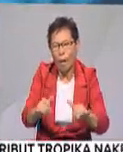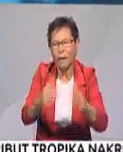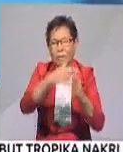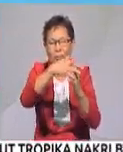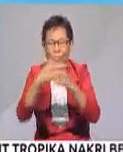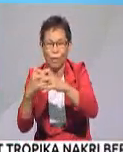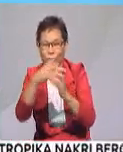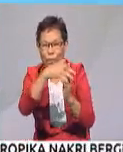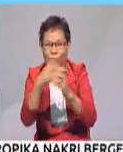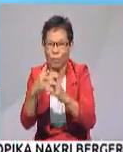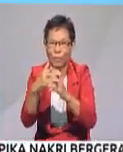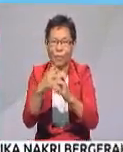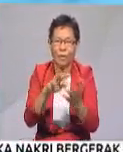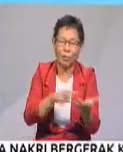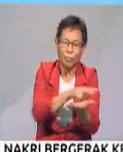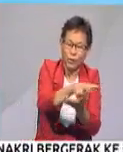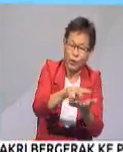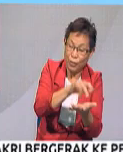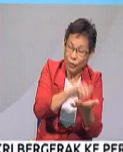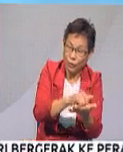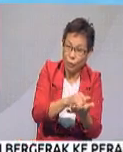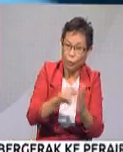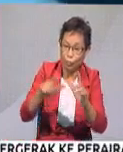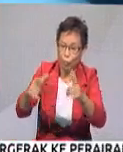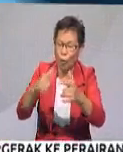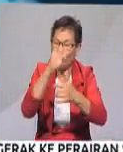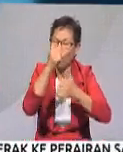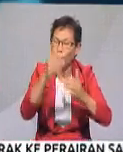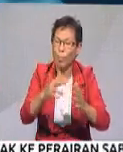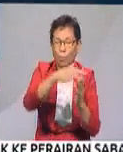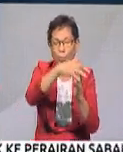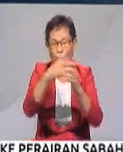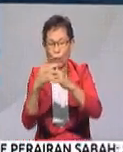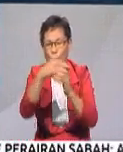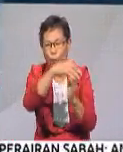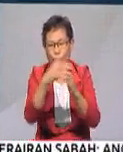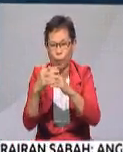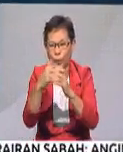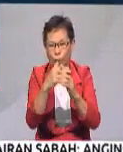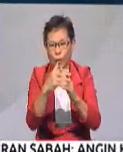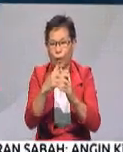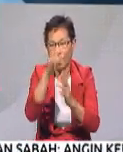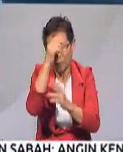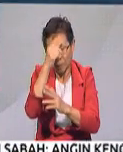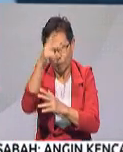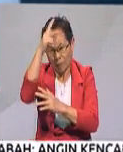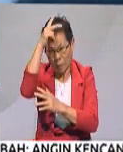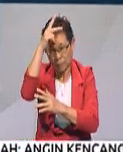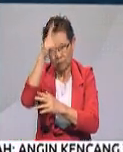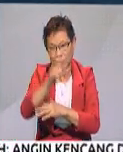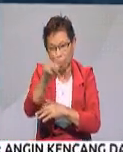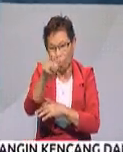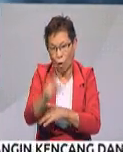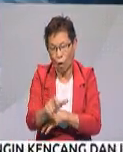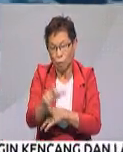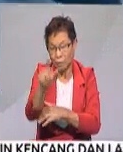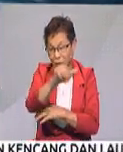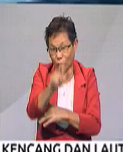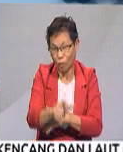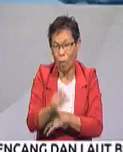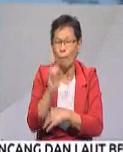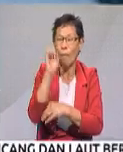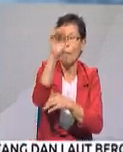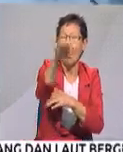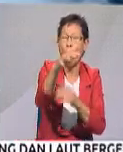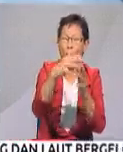di Arctic. Dalam video tersebut, sekumpulan peminat rugby yang sedang berlayar dihampiri seekor paus beluga. Salah seorang daripada mereka